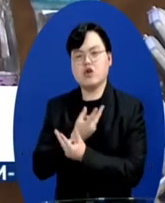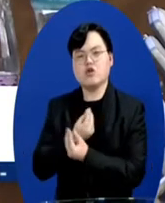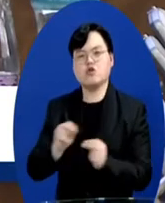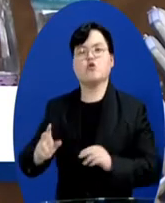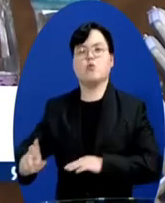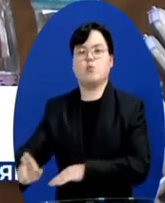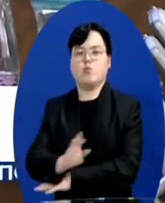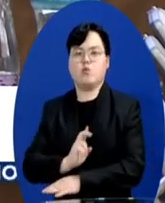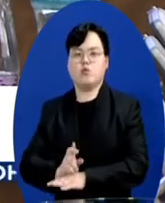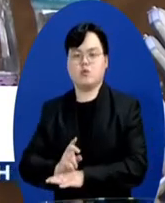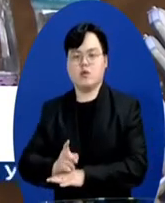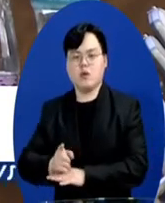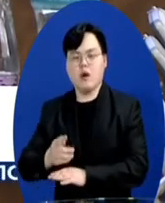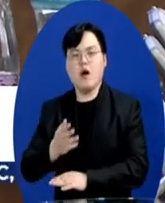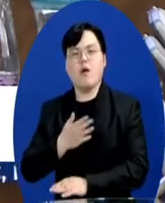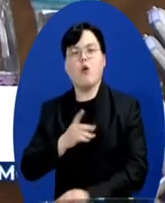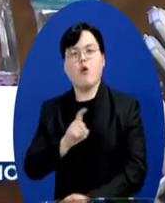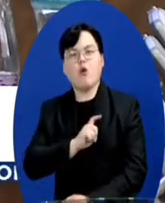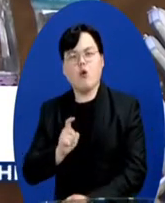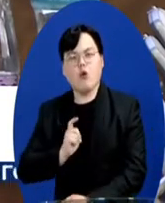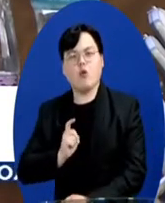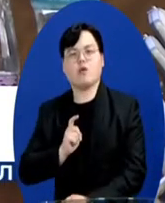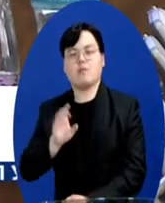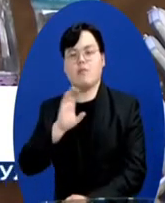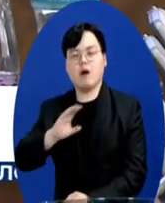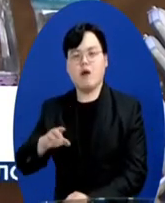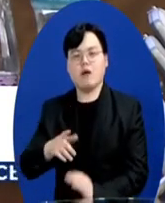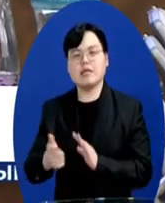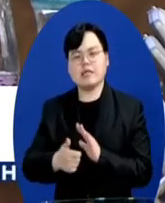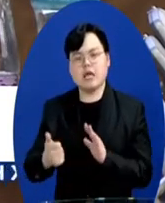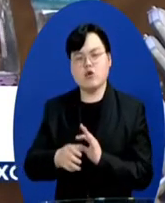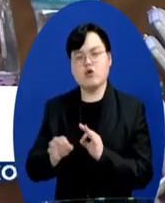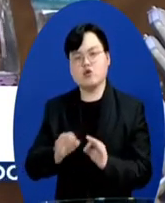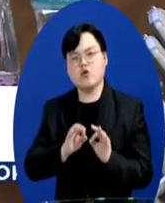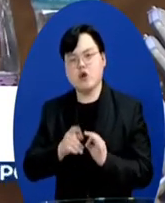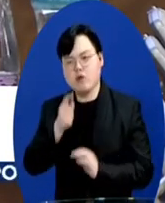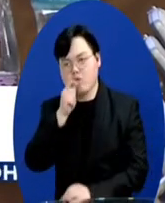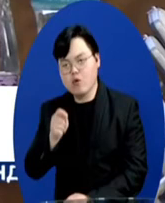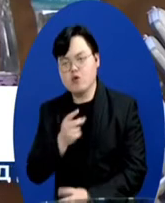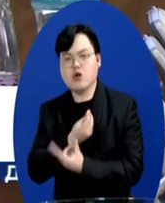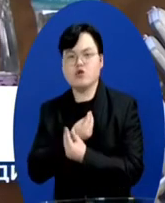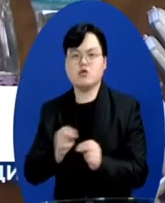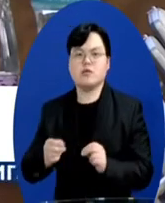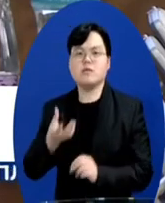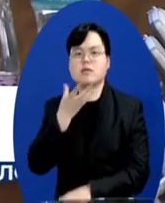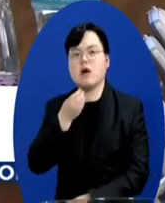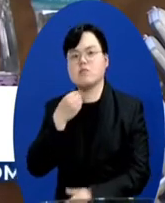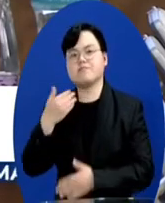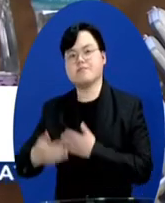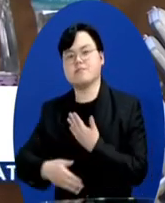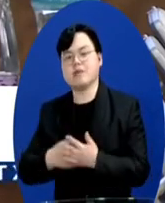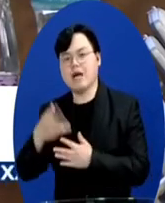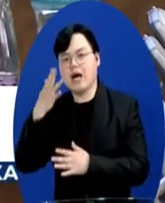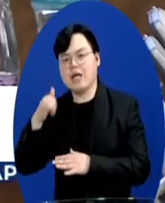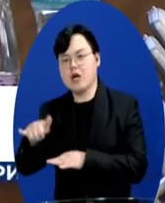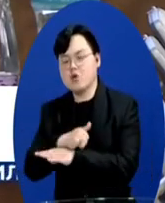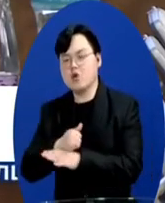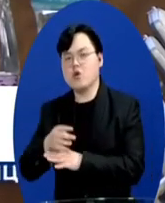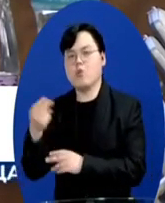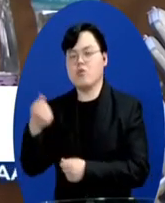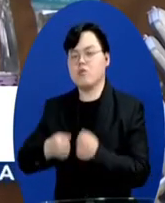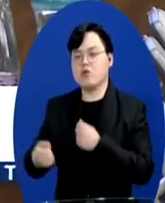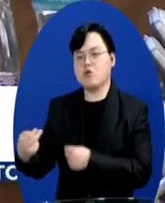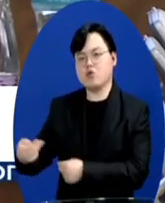чөлөөт бүсдэр ер нь манай хувийн хэрэгслийн татварын одоо эрүүл орчинд хөнгөлөлт чөлөөлтийг эдэлсэн гадаад дотоодын